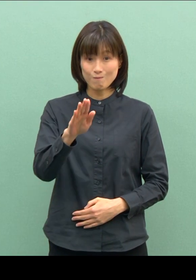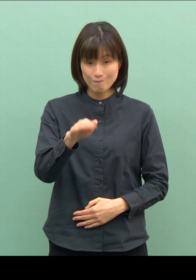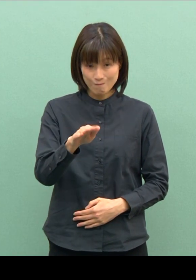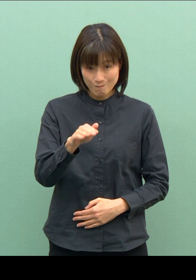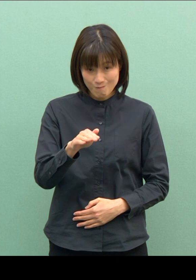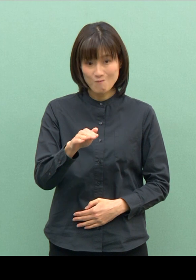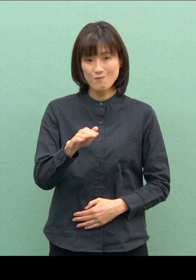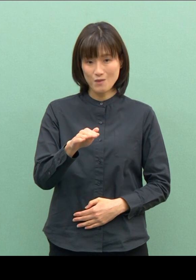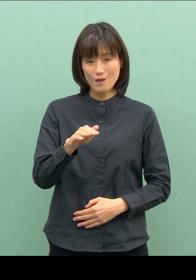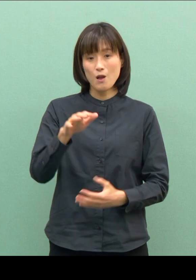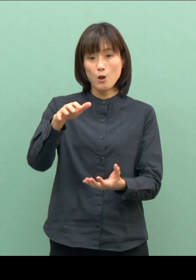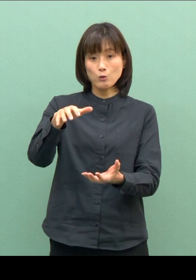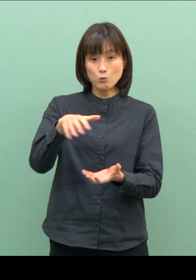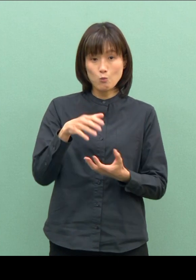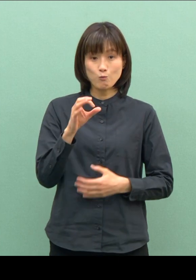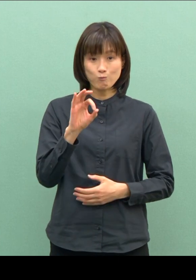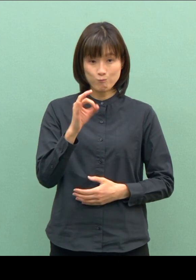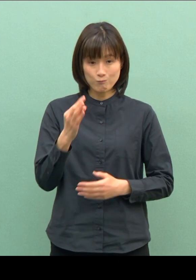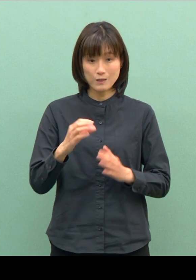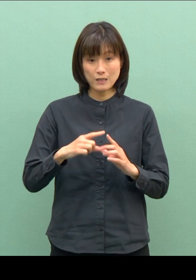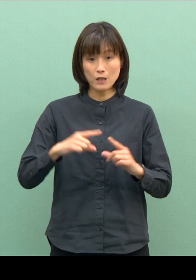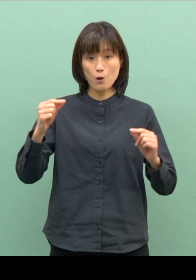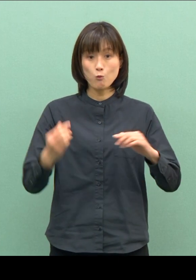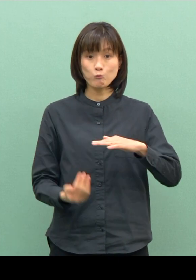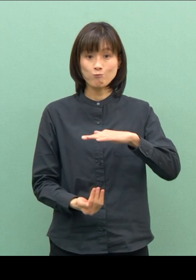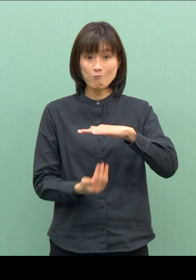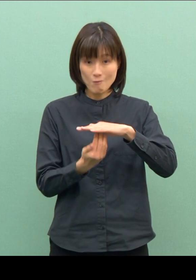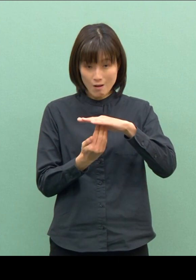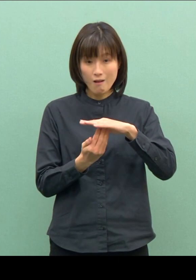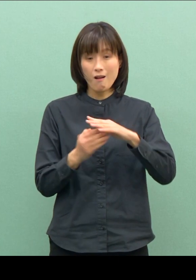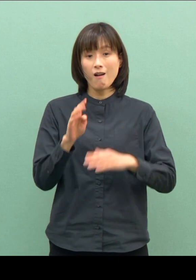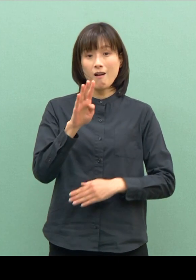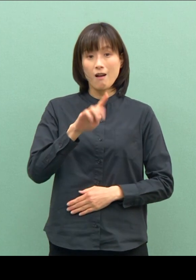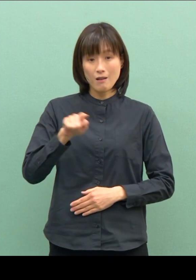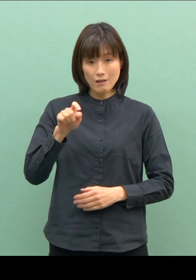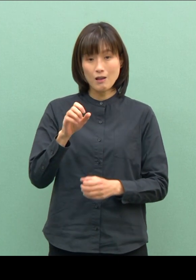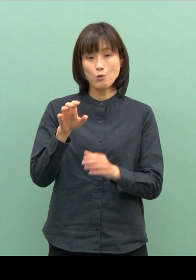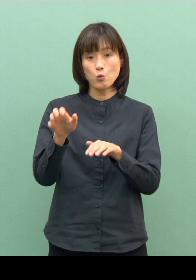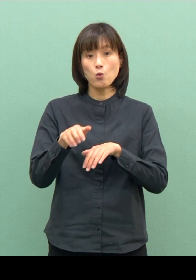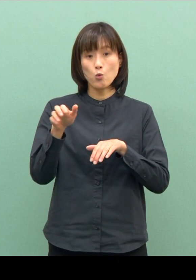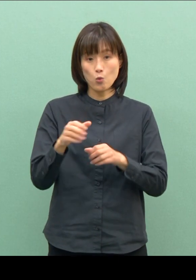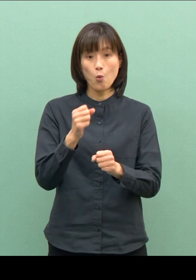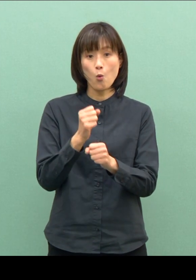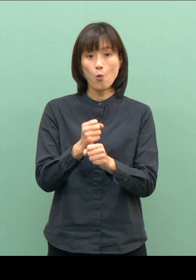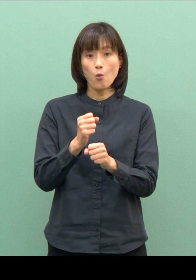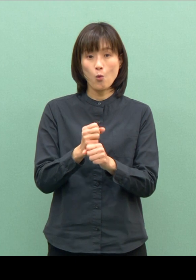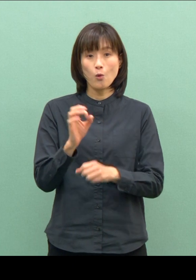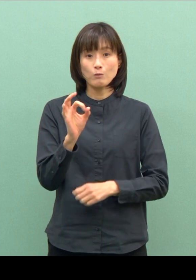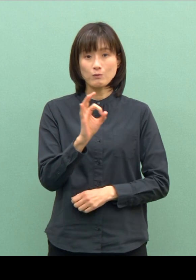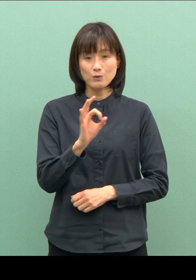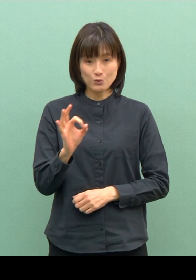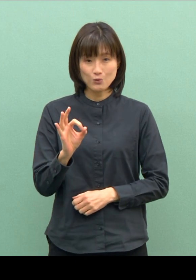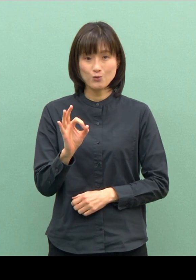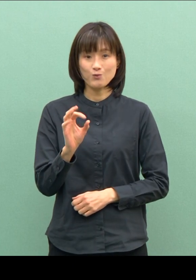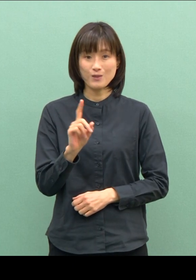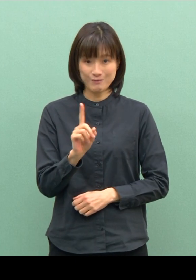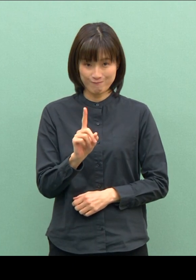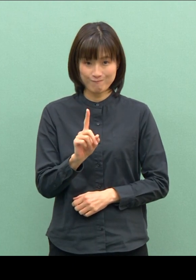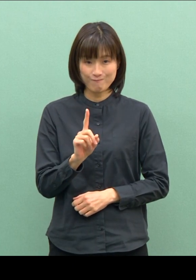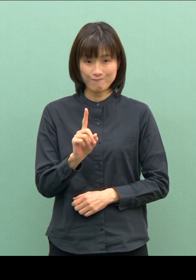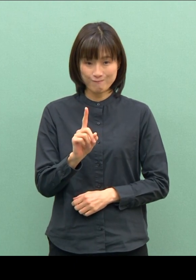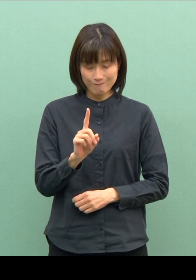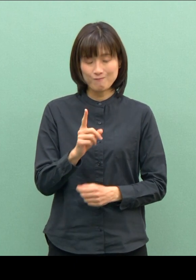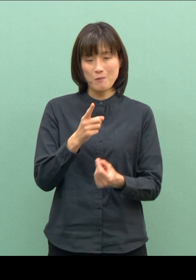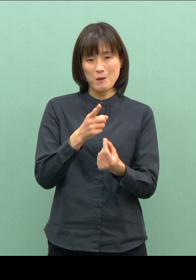皆さん、全国トップクラスの産出額を誇る長崎の農作物といえば、 一番有名なのは琵琶